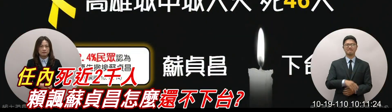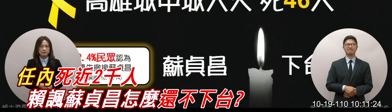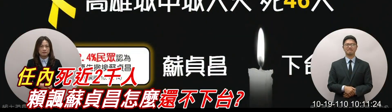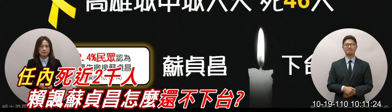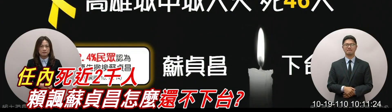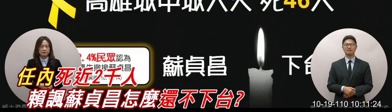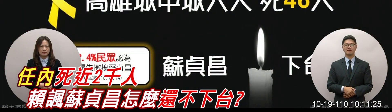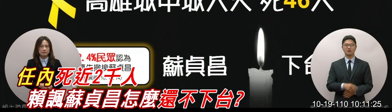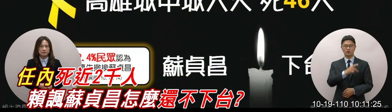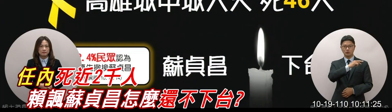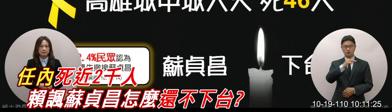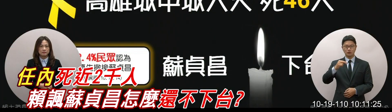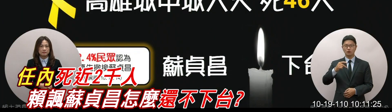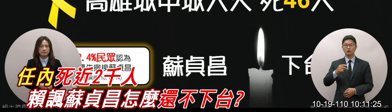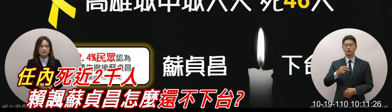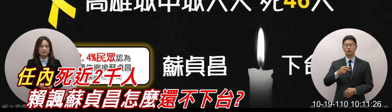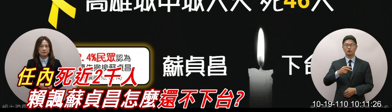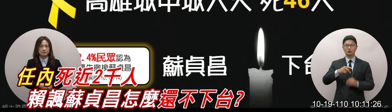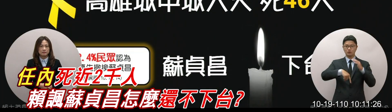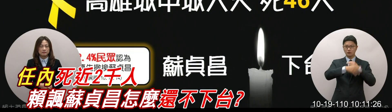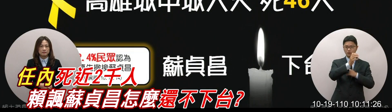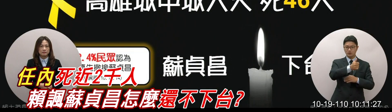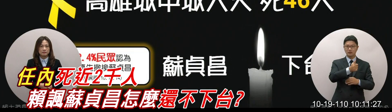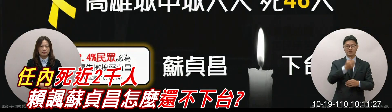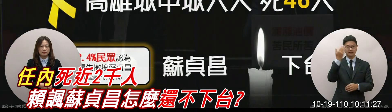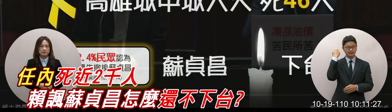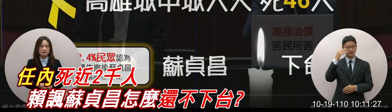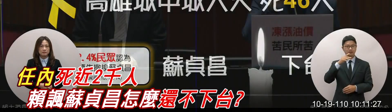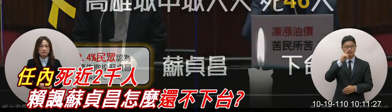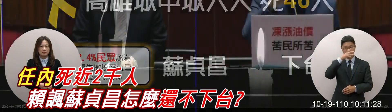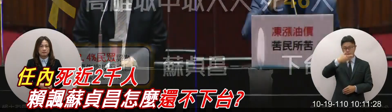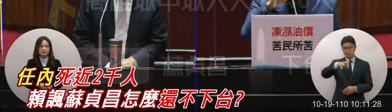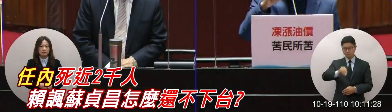尤锡坤在陈水扁时代